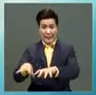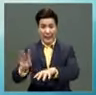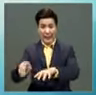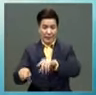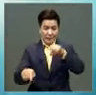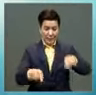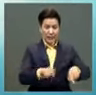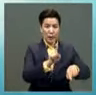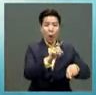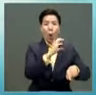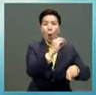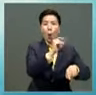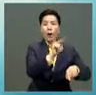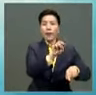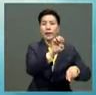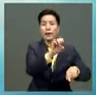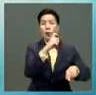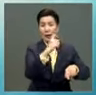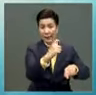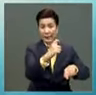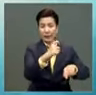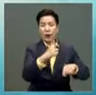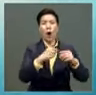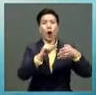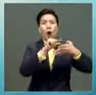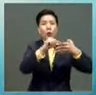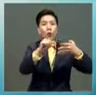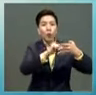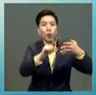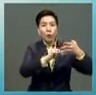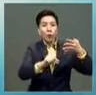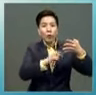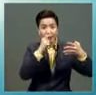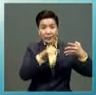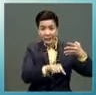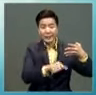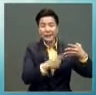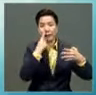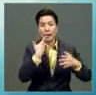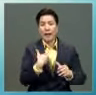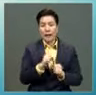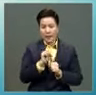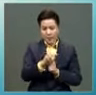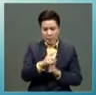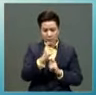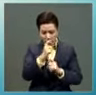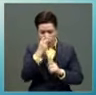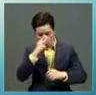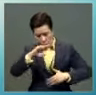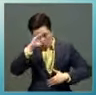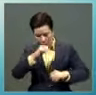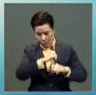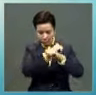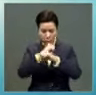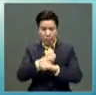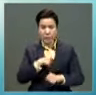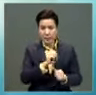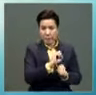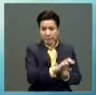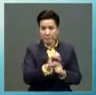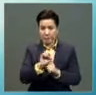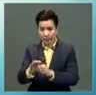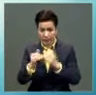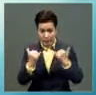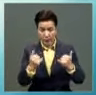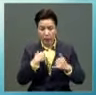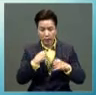เพื่อติดตามประวัติเสี่ยงติดตามผู้สัมผัสเพื่อให้คำแนะนำในการควบคุมโรคผล